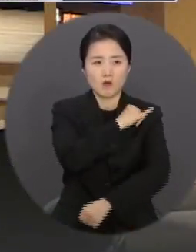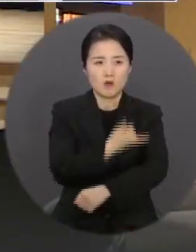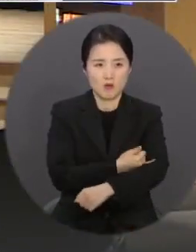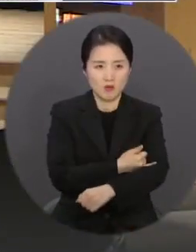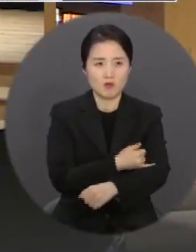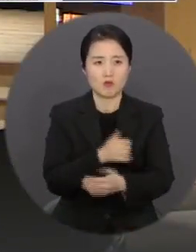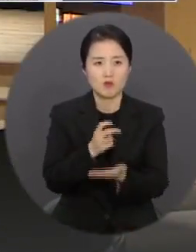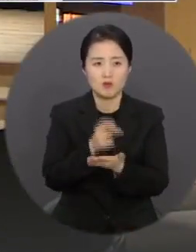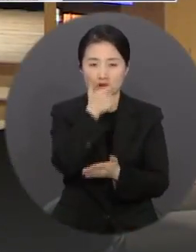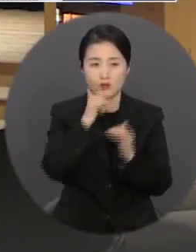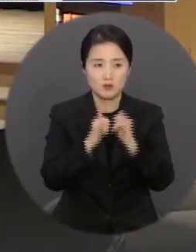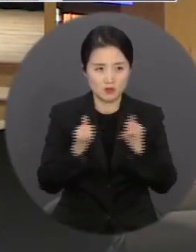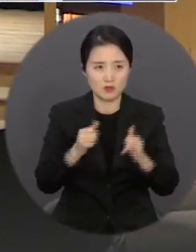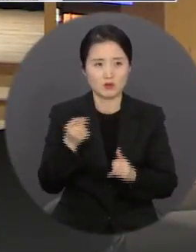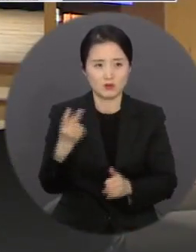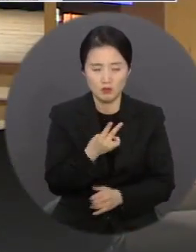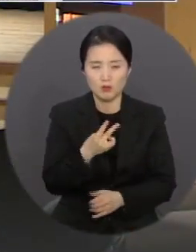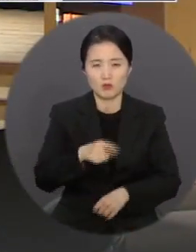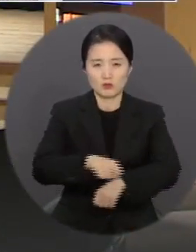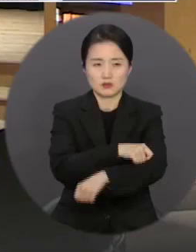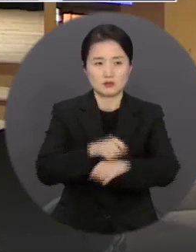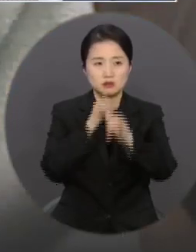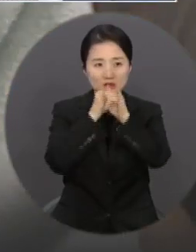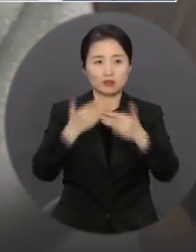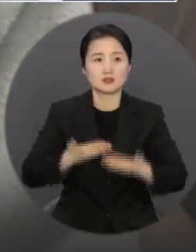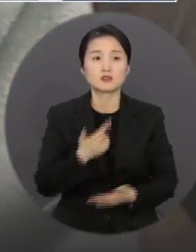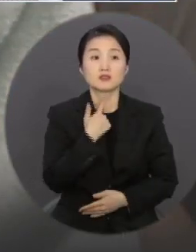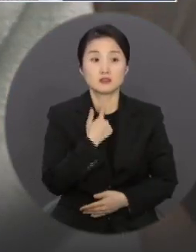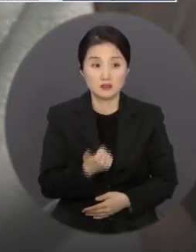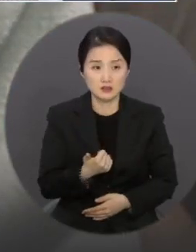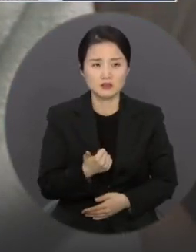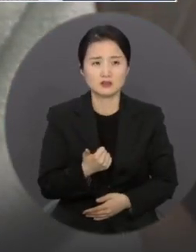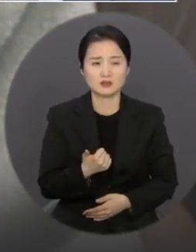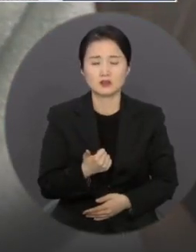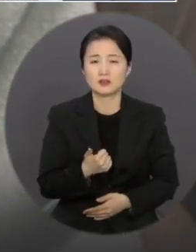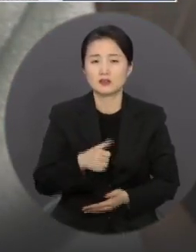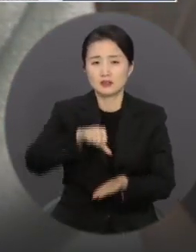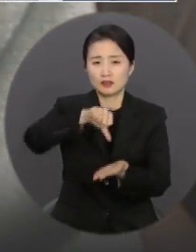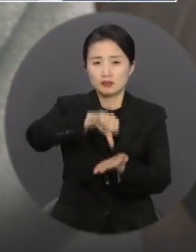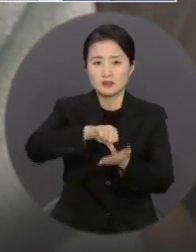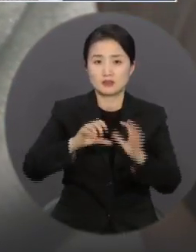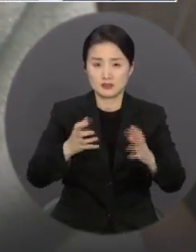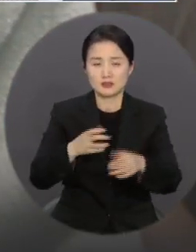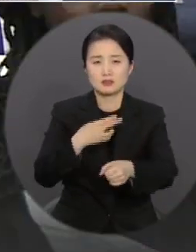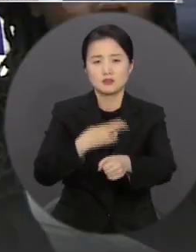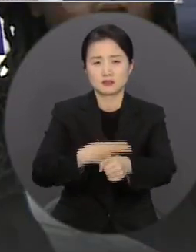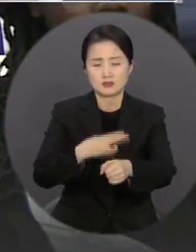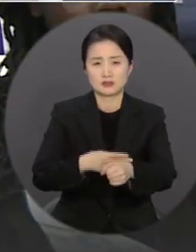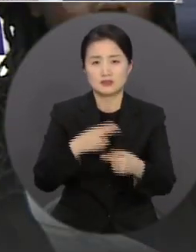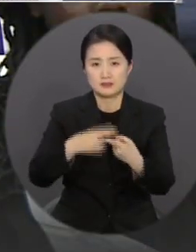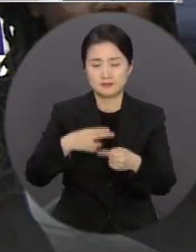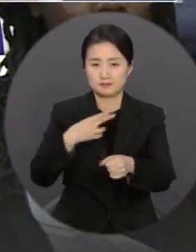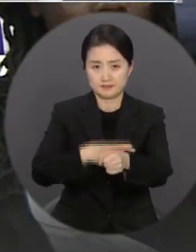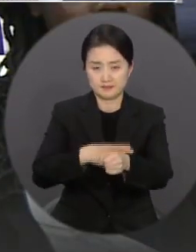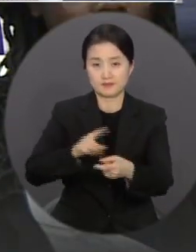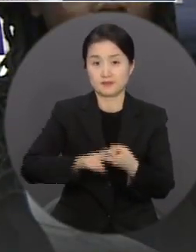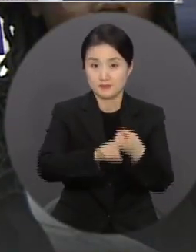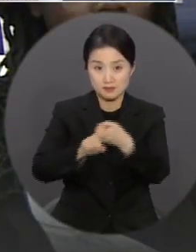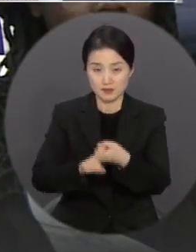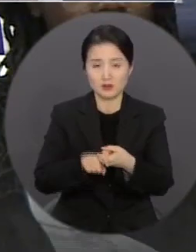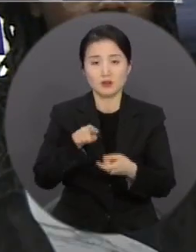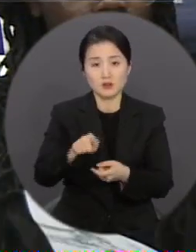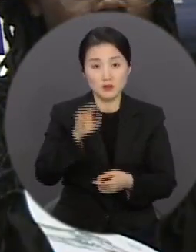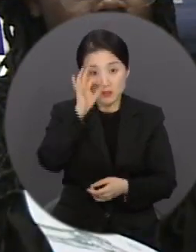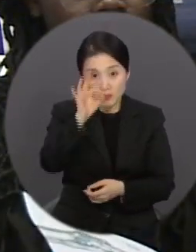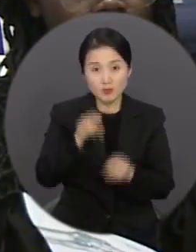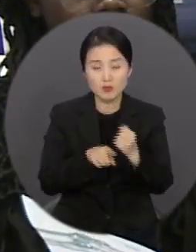이랑교사노조는 우리가 찾은 5.18의 또 다른 이름들입니다. 광주와 광주의 또 다른 이름들을 갖는 지역으로 소통하자는 5.18 국제연대